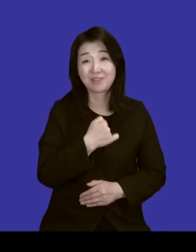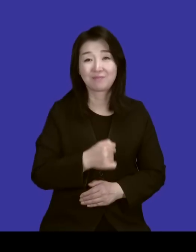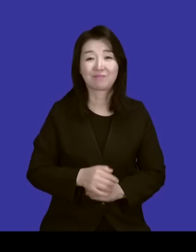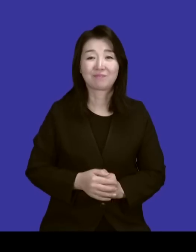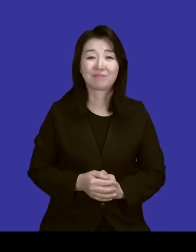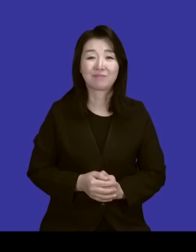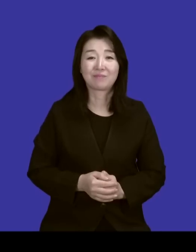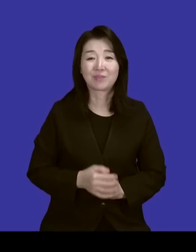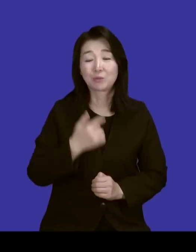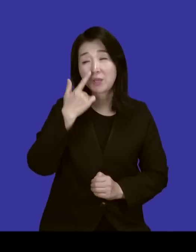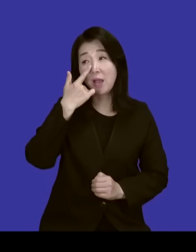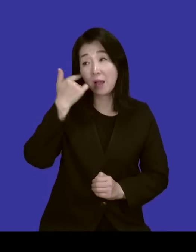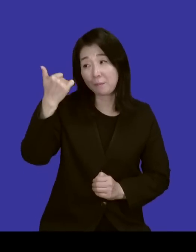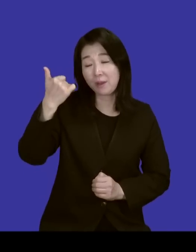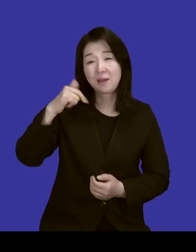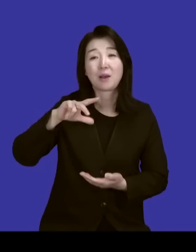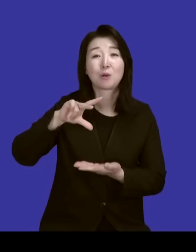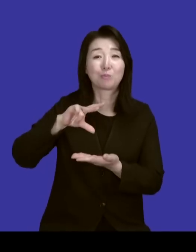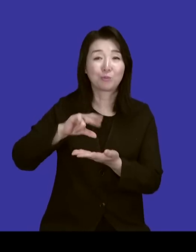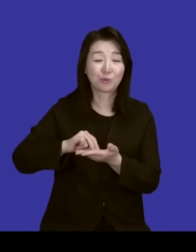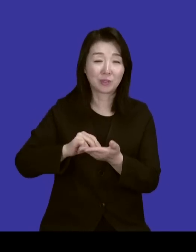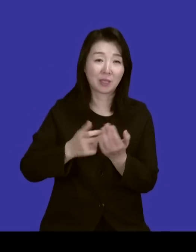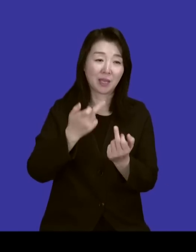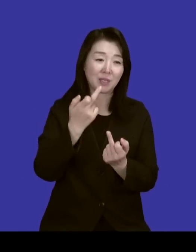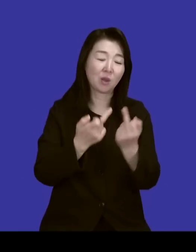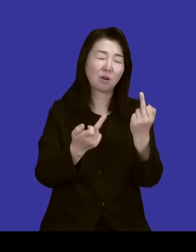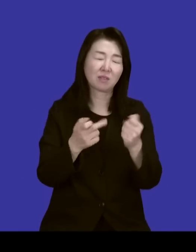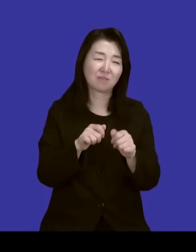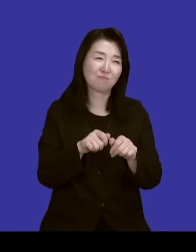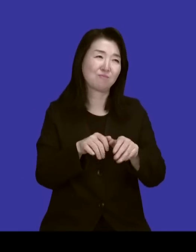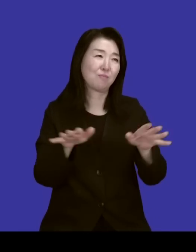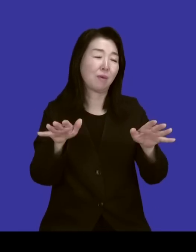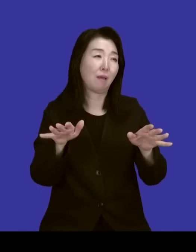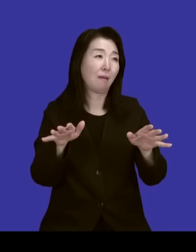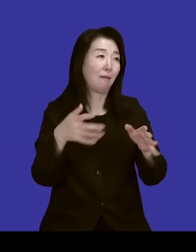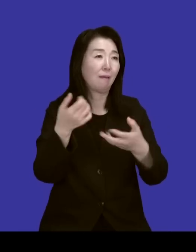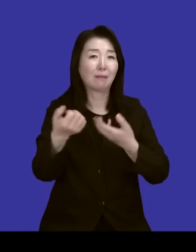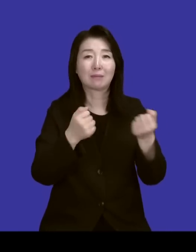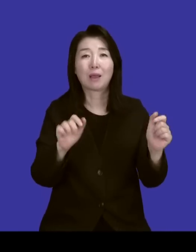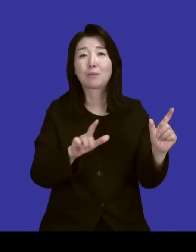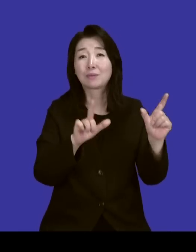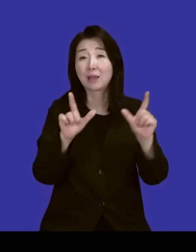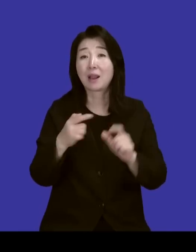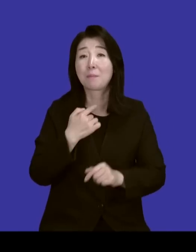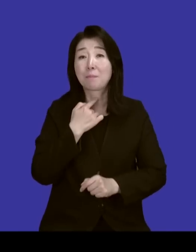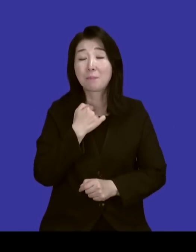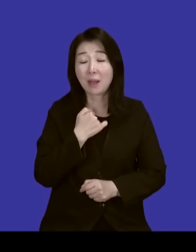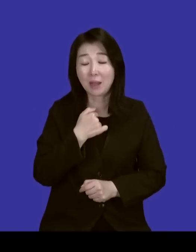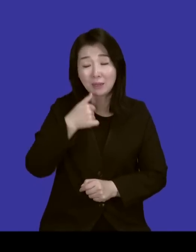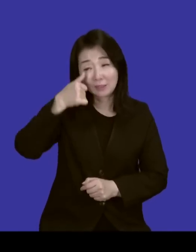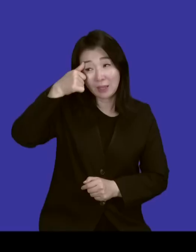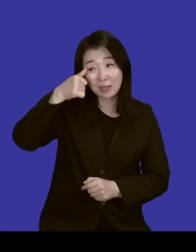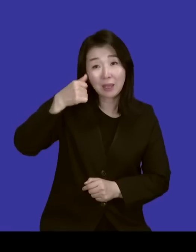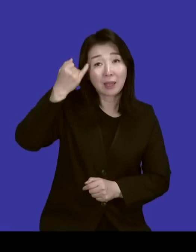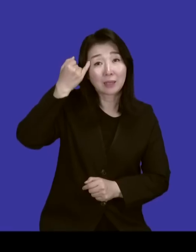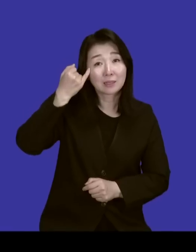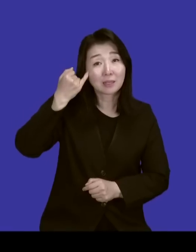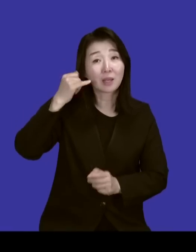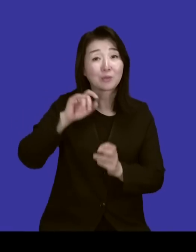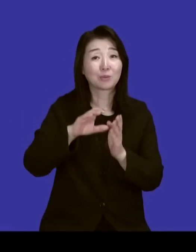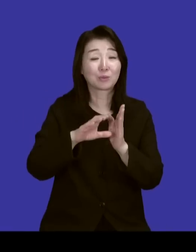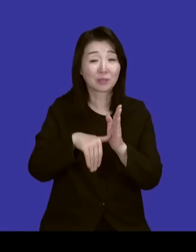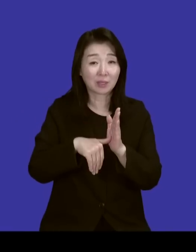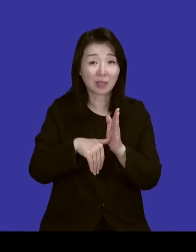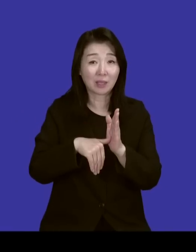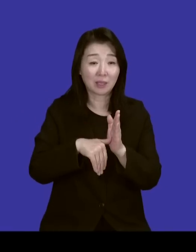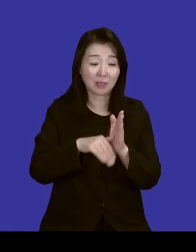저희 아버님의 문제, 예. 또 형제들이 한때 뿔뿔이 흩어지고 예. 또 사춘기 시절에